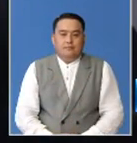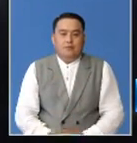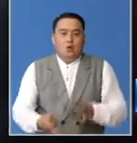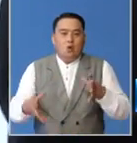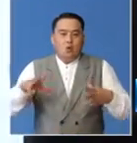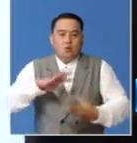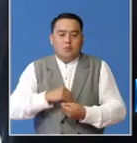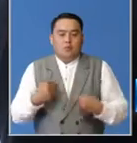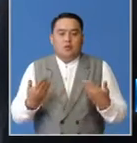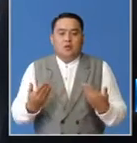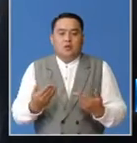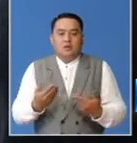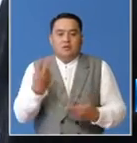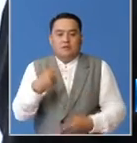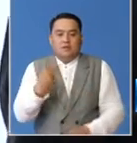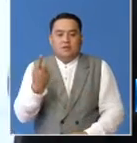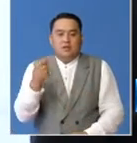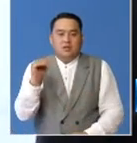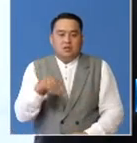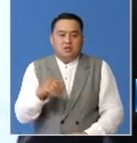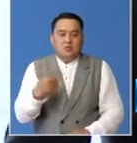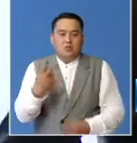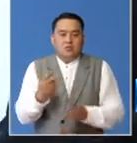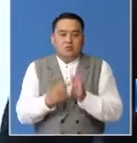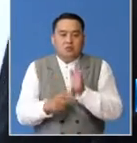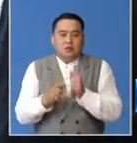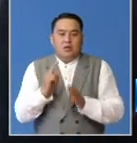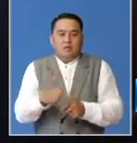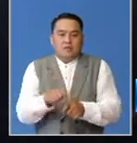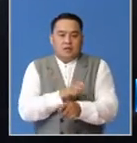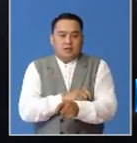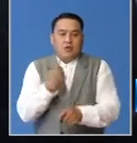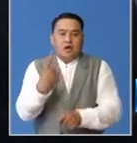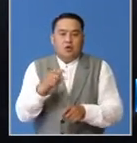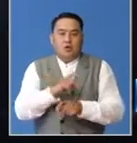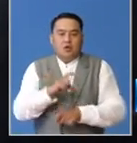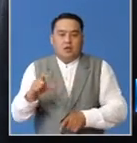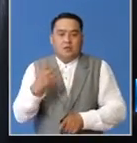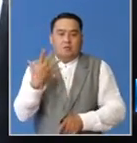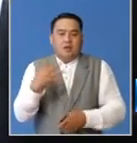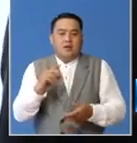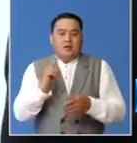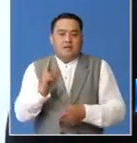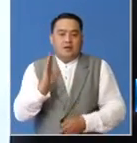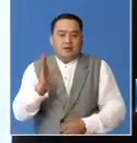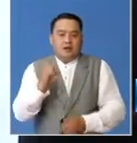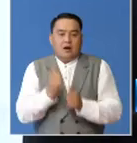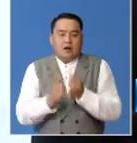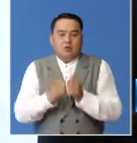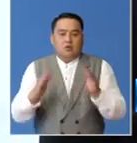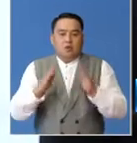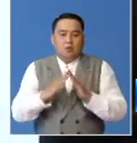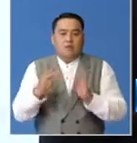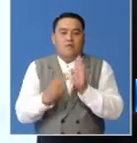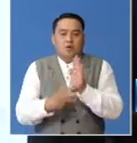Общая жилая площадь этого дома 21 950 квадратных метров. На одном этаже по 5 квартир. Всего в каждом из этих домов